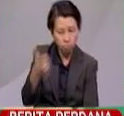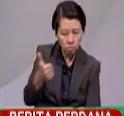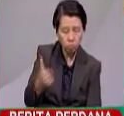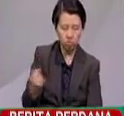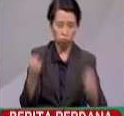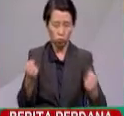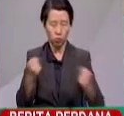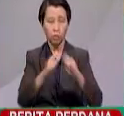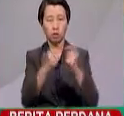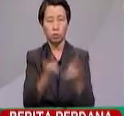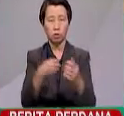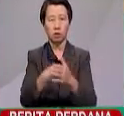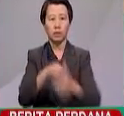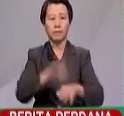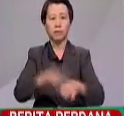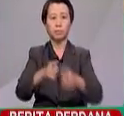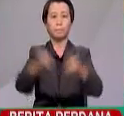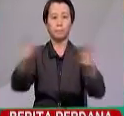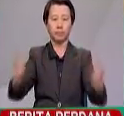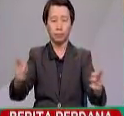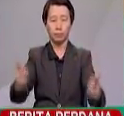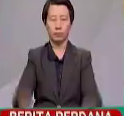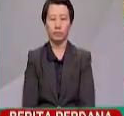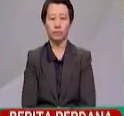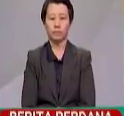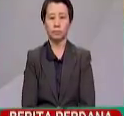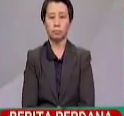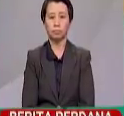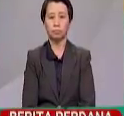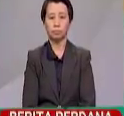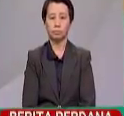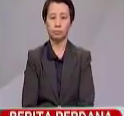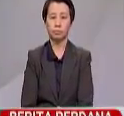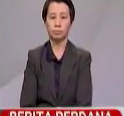mengukuhkan skuad dalam jangka masa panjang.